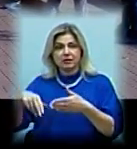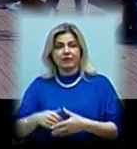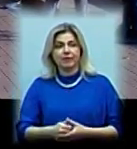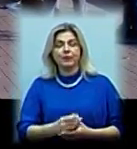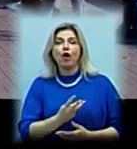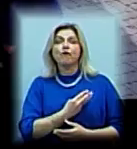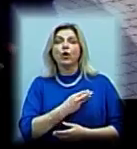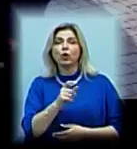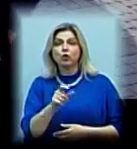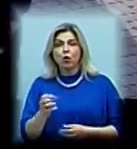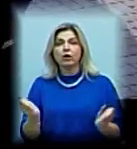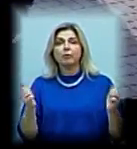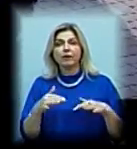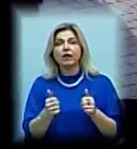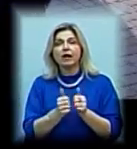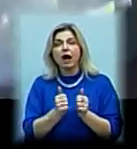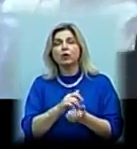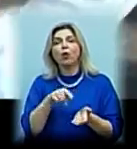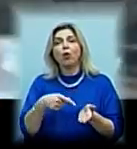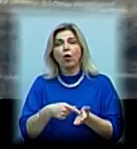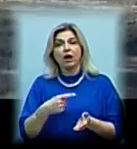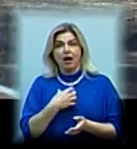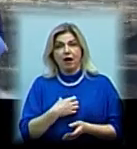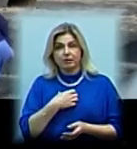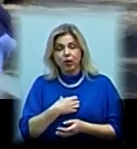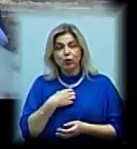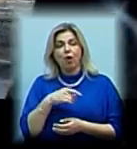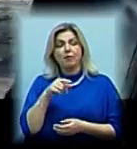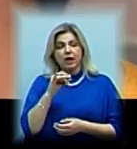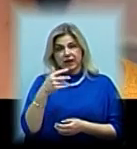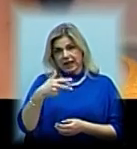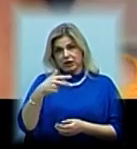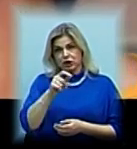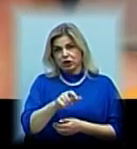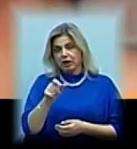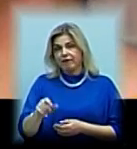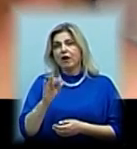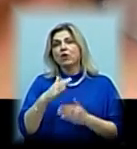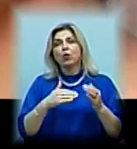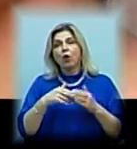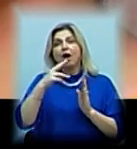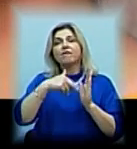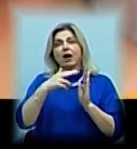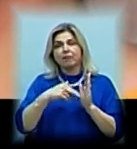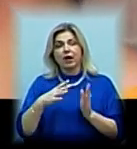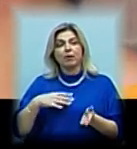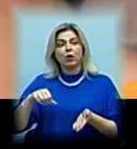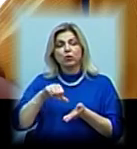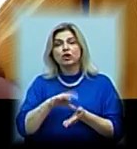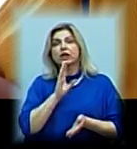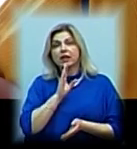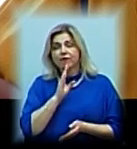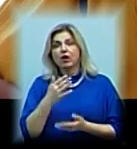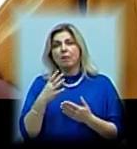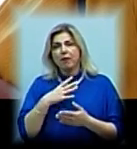Волонтери збираються біля міськради. Усього 30 чоловік. В руках трафарети та фарба. Долучилася до акції 25-річна Валерія Жечева.